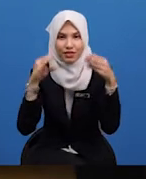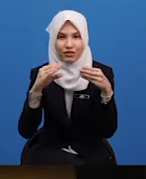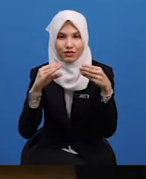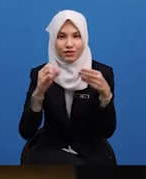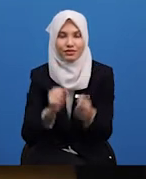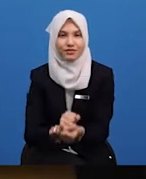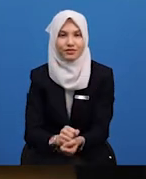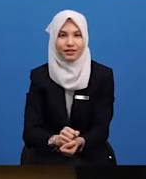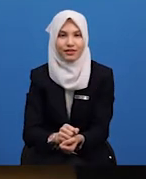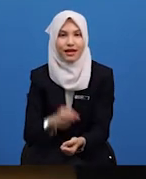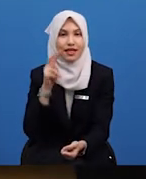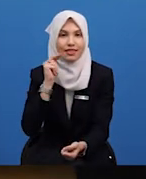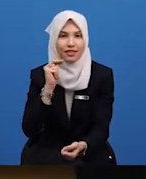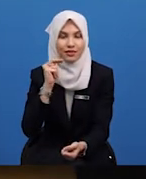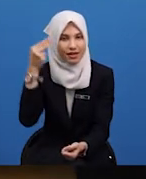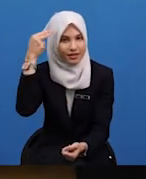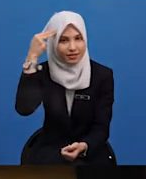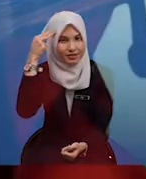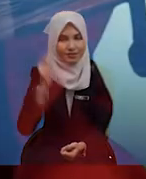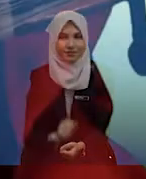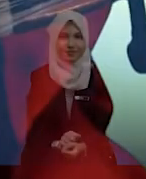Haziq berpandukan pada metronom.